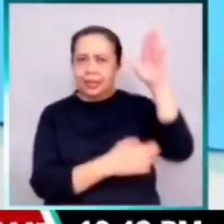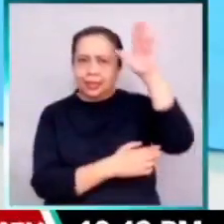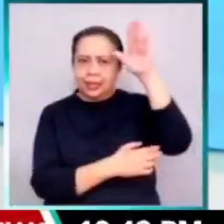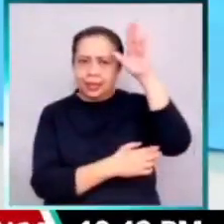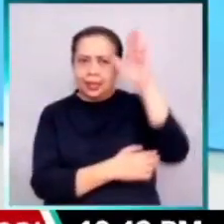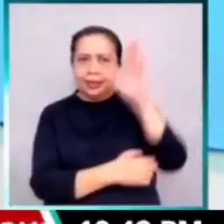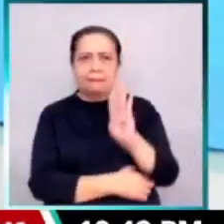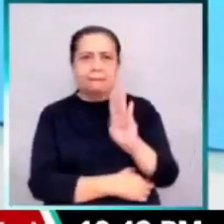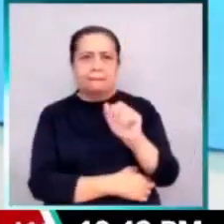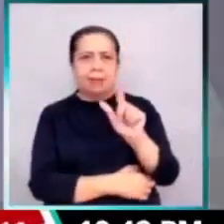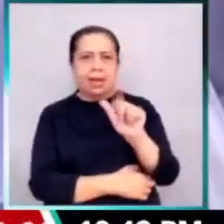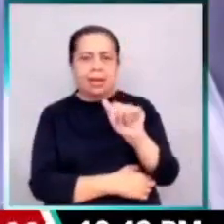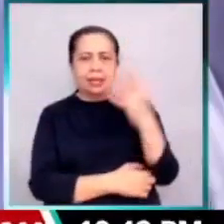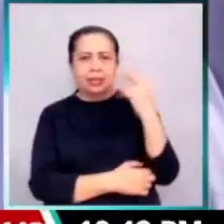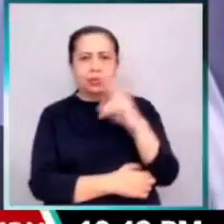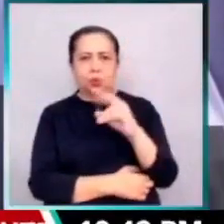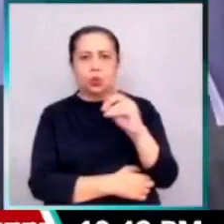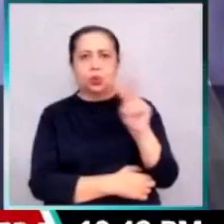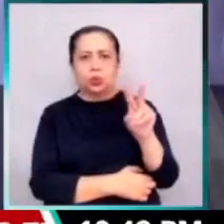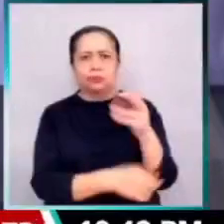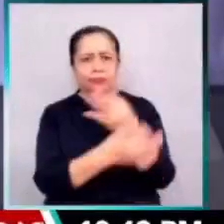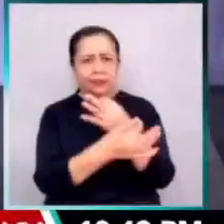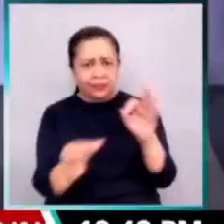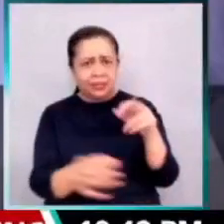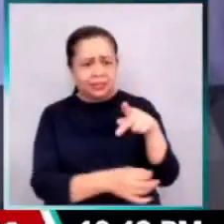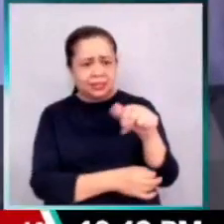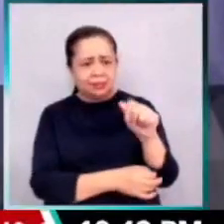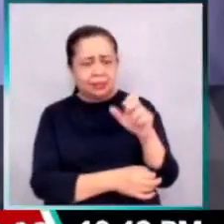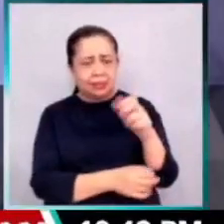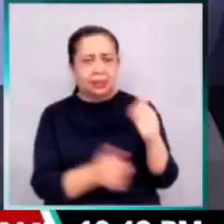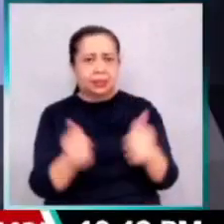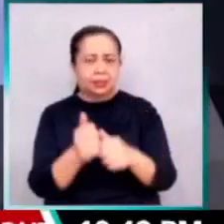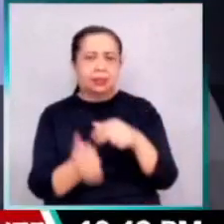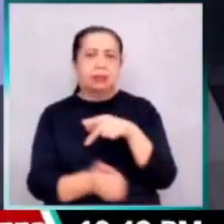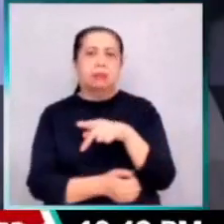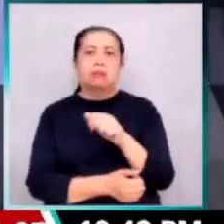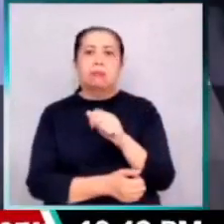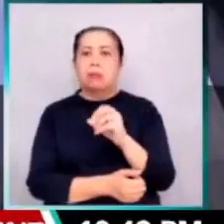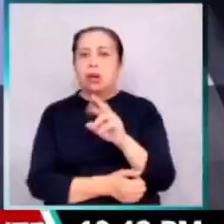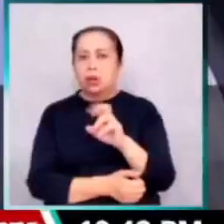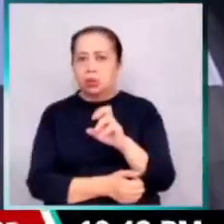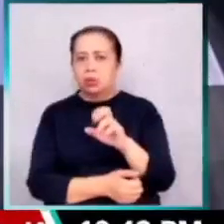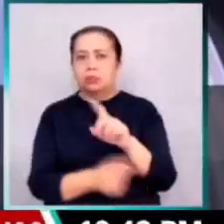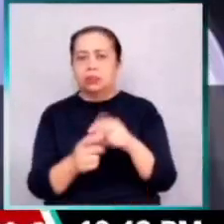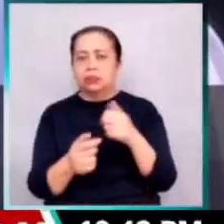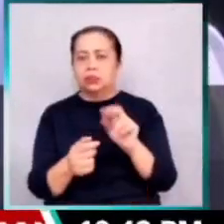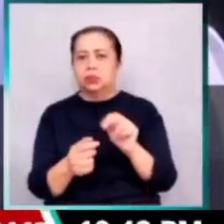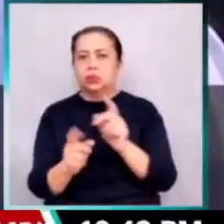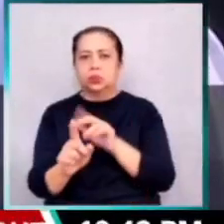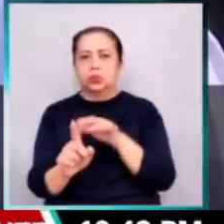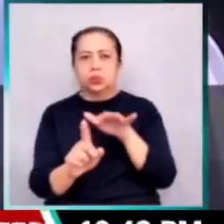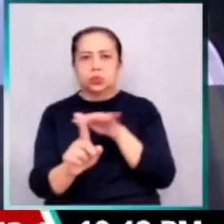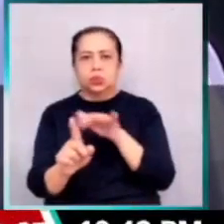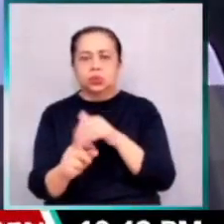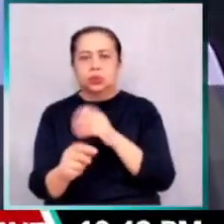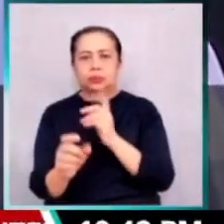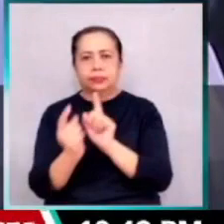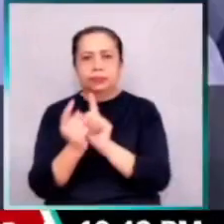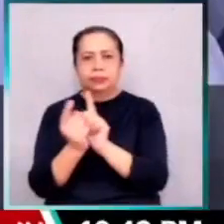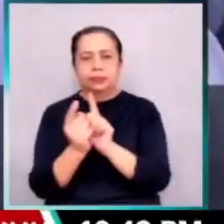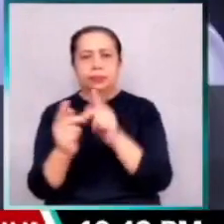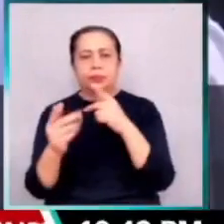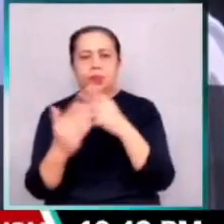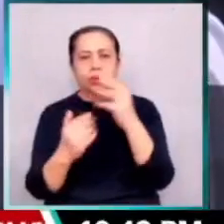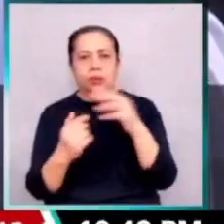2002. Pinalaya si Patek sa ilalim ng parol at kinakailangang sumalang sa isang mentoring program hanggang